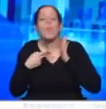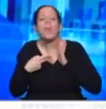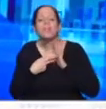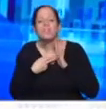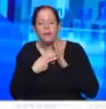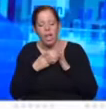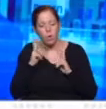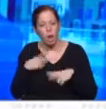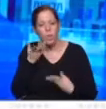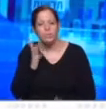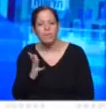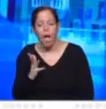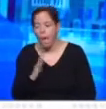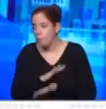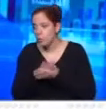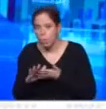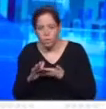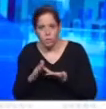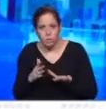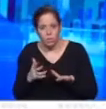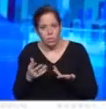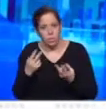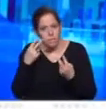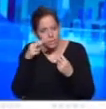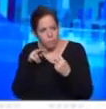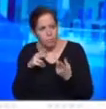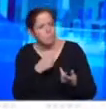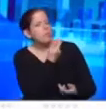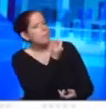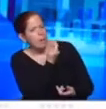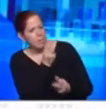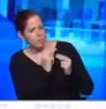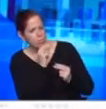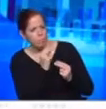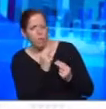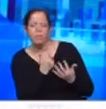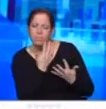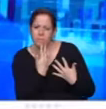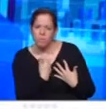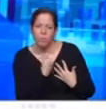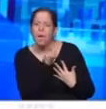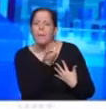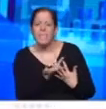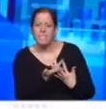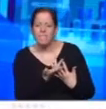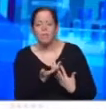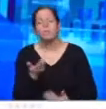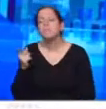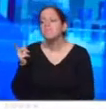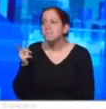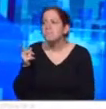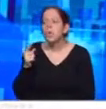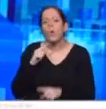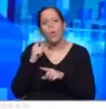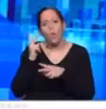להיות רעה. פשוט להסתכל בעיניים. בכמה כסף מדובר? בוא סבר את אוזנינו. מדובר